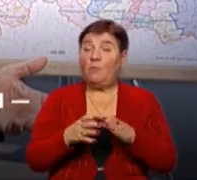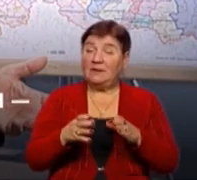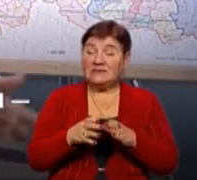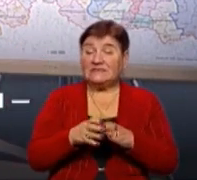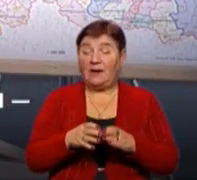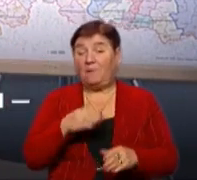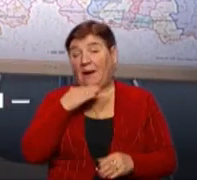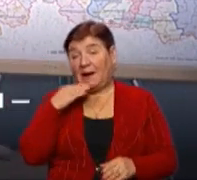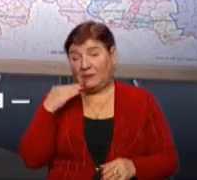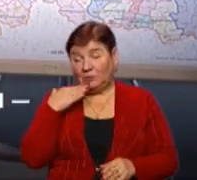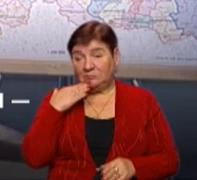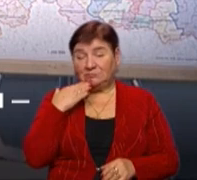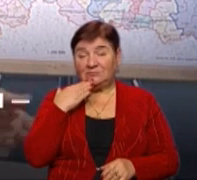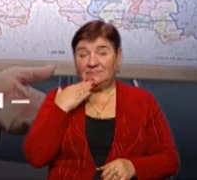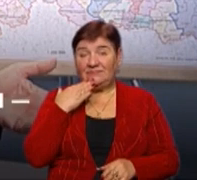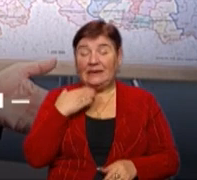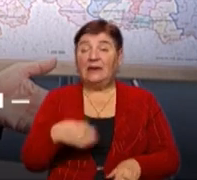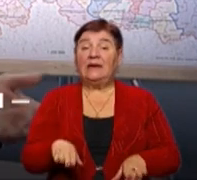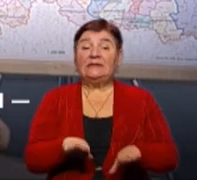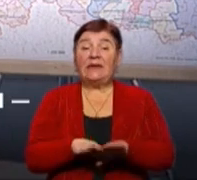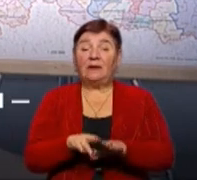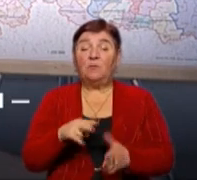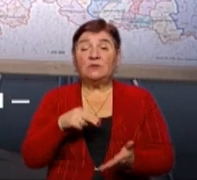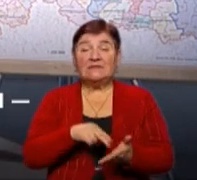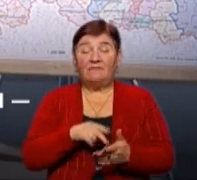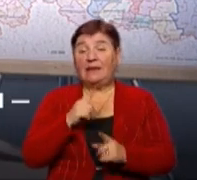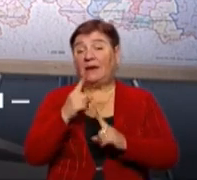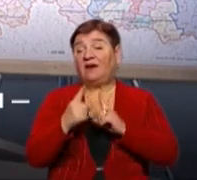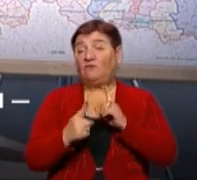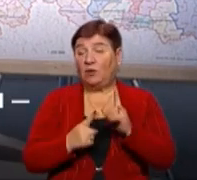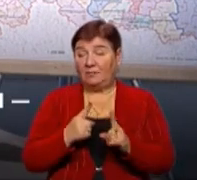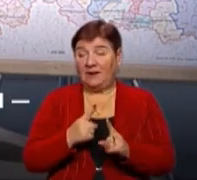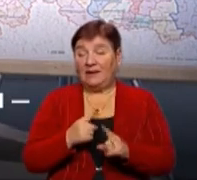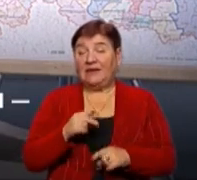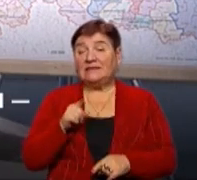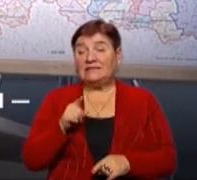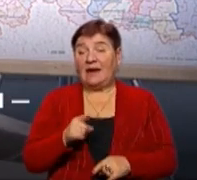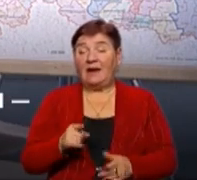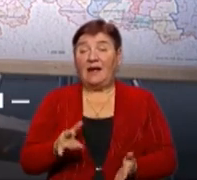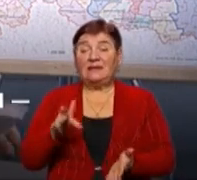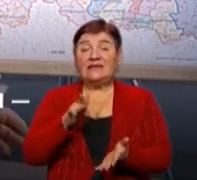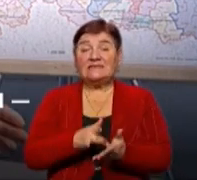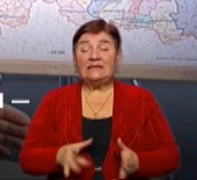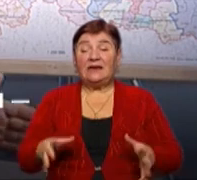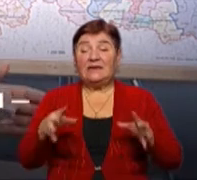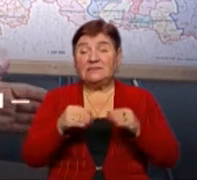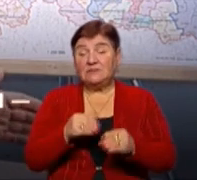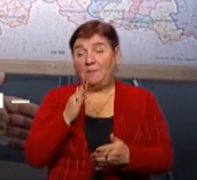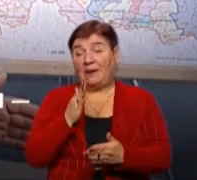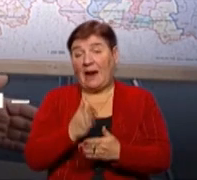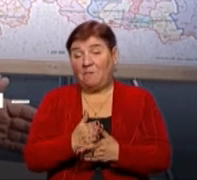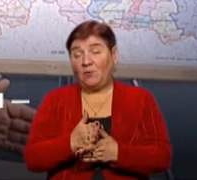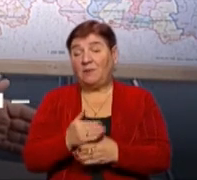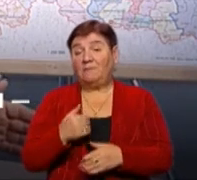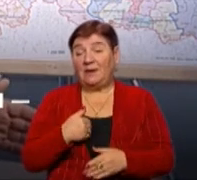аж занадто багато, тому що так поставила реформа ця децентралізаційна, що ми прямо на